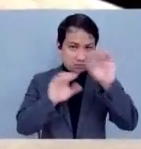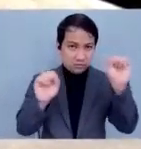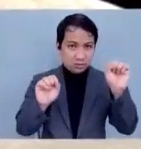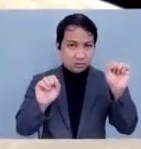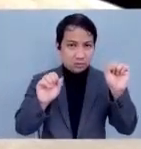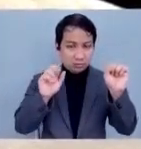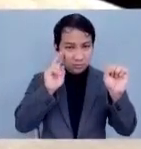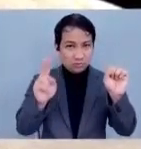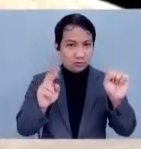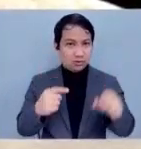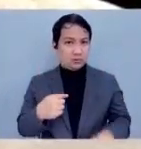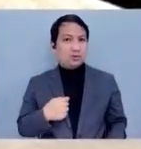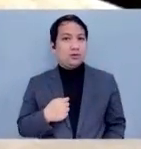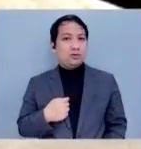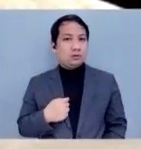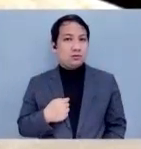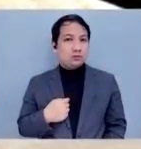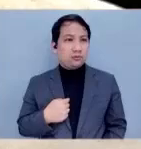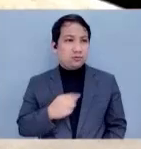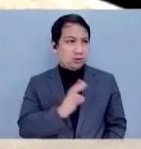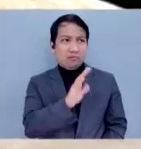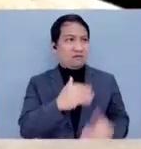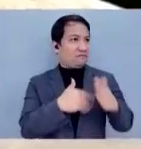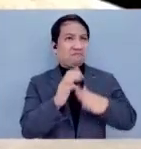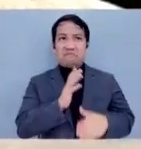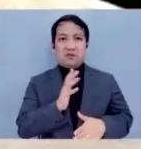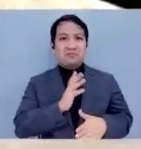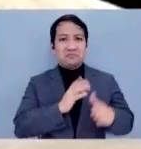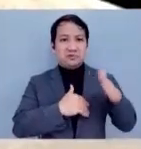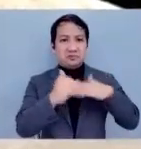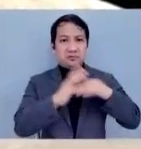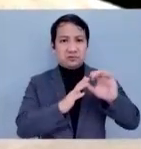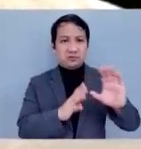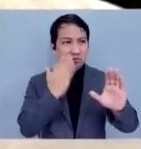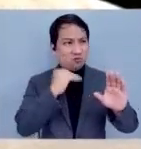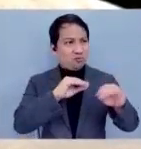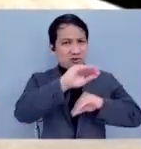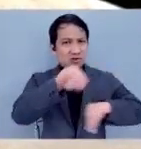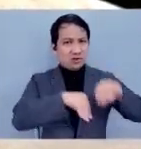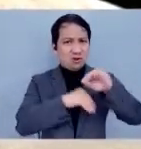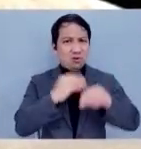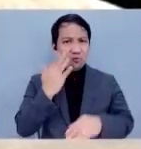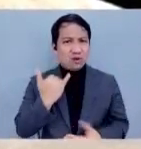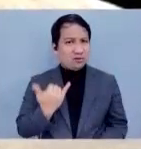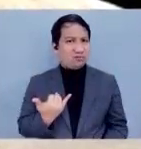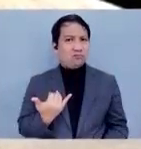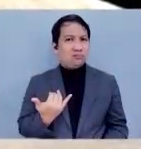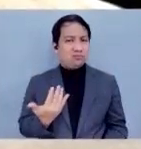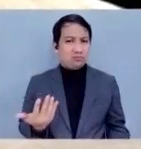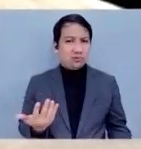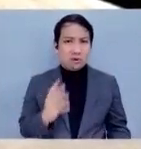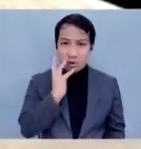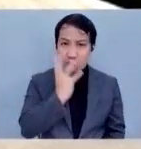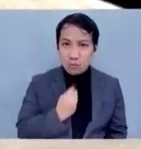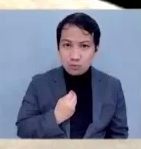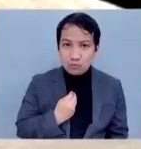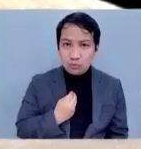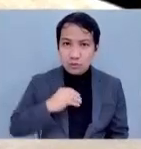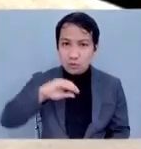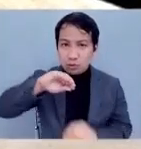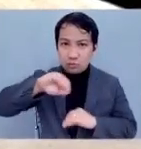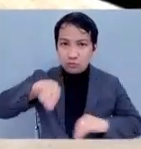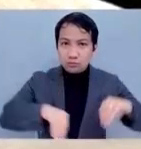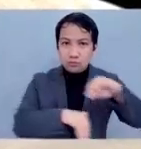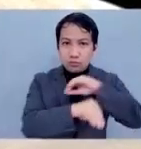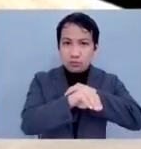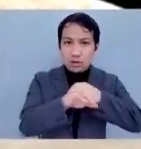I'm comfortable with Marcos. Why should I replace him? And who am I to replace him at this time of